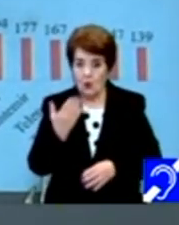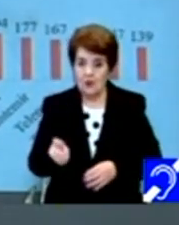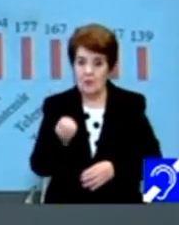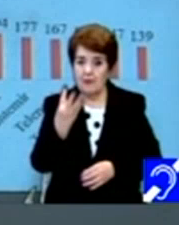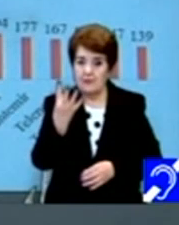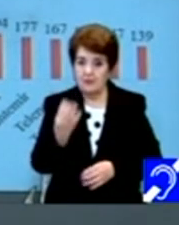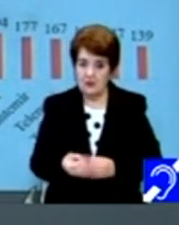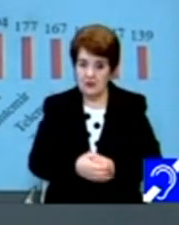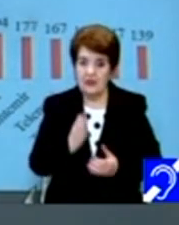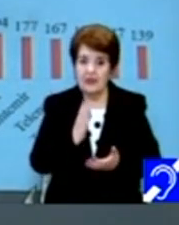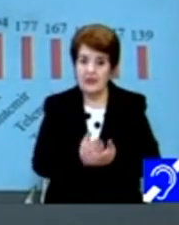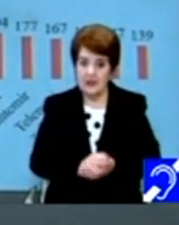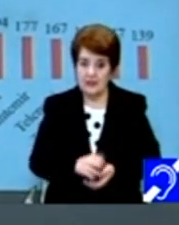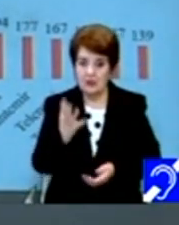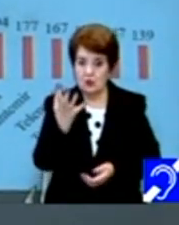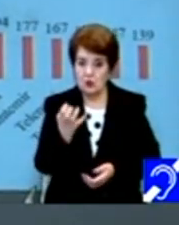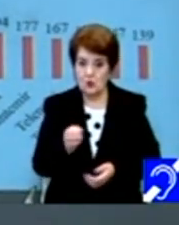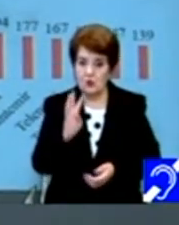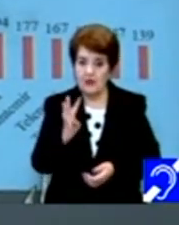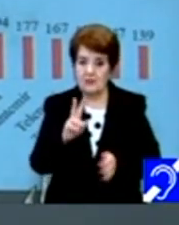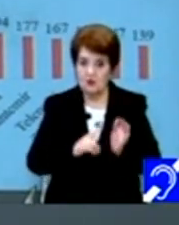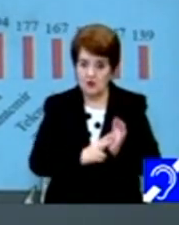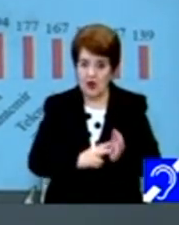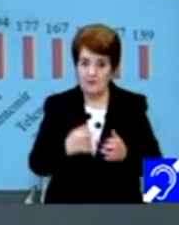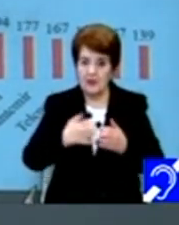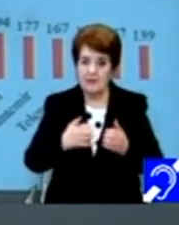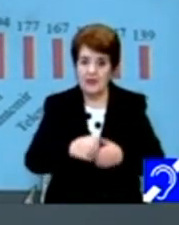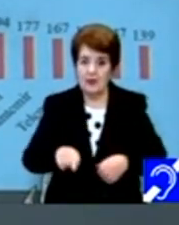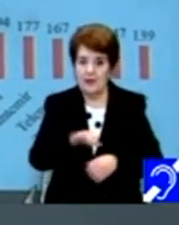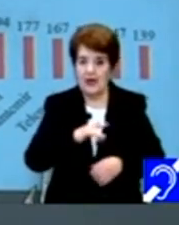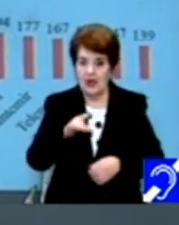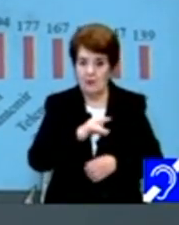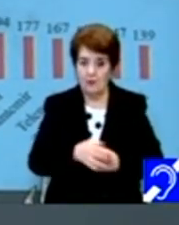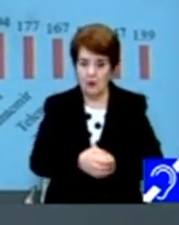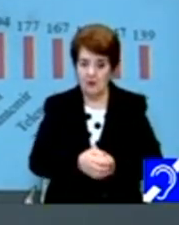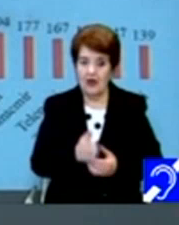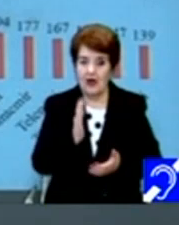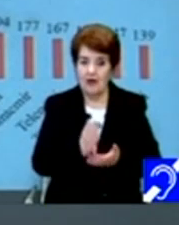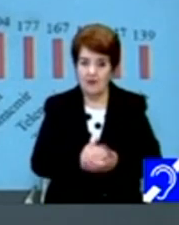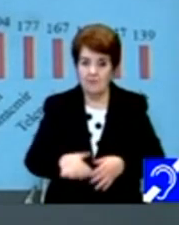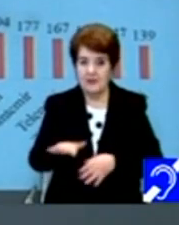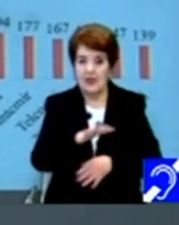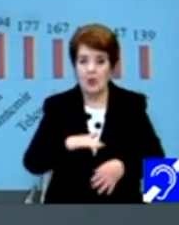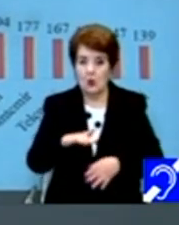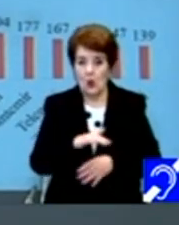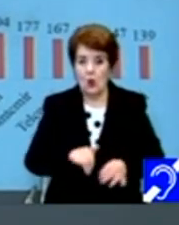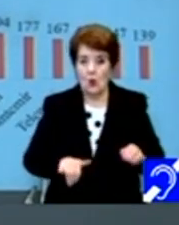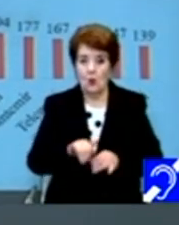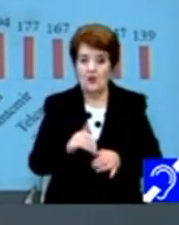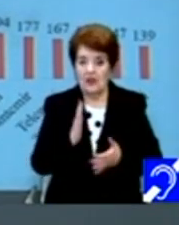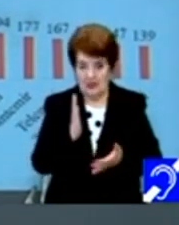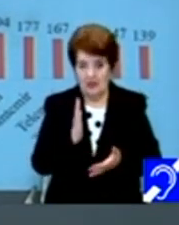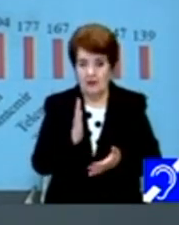14 zile este de 547 în media pe Republică și vedeți, avem teritorii unde